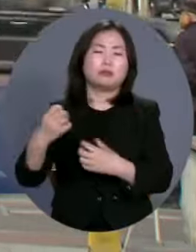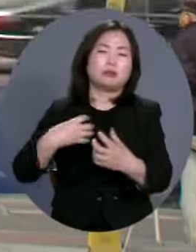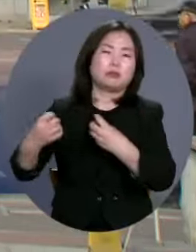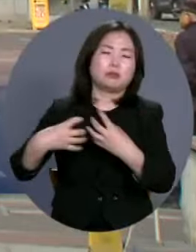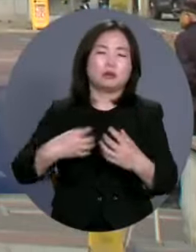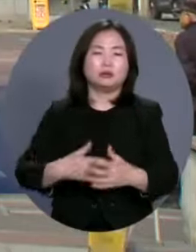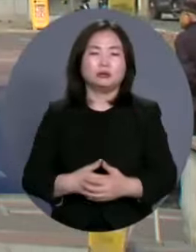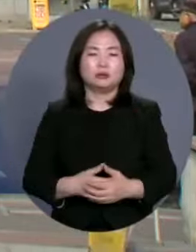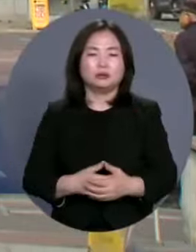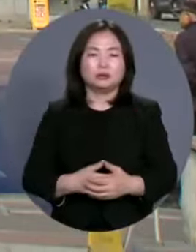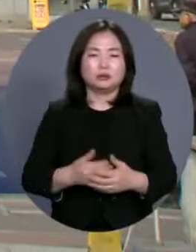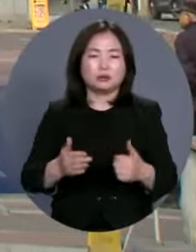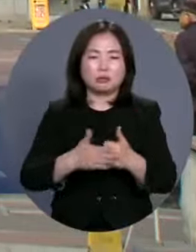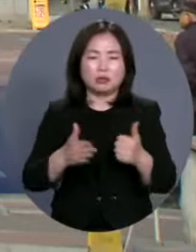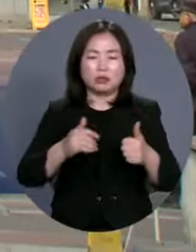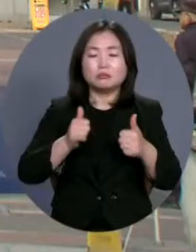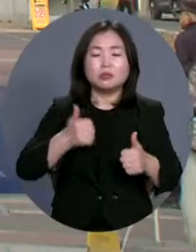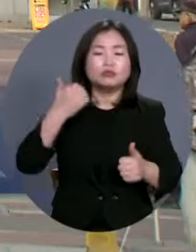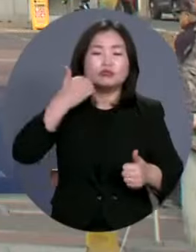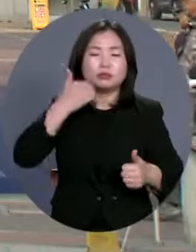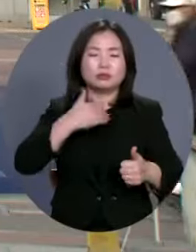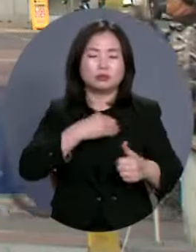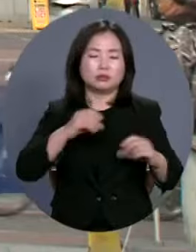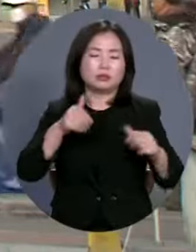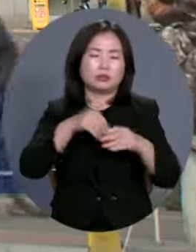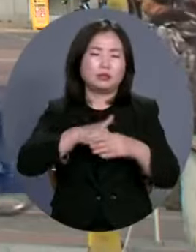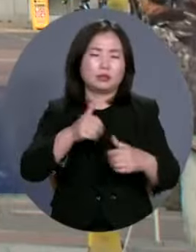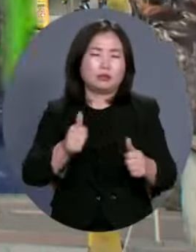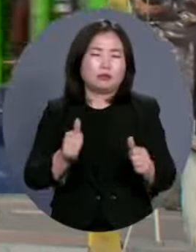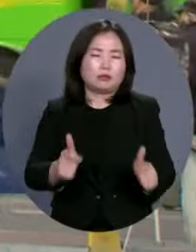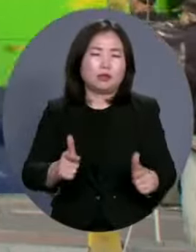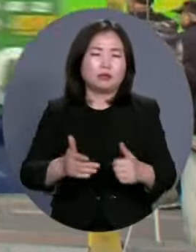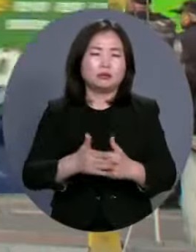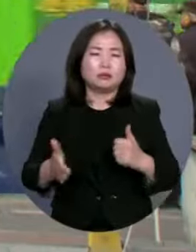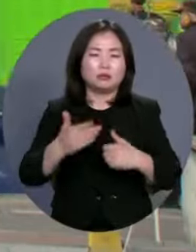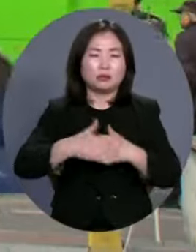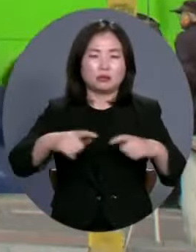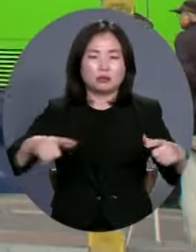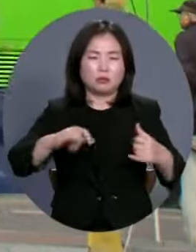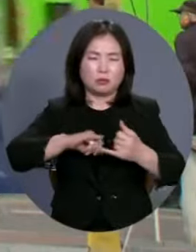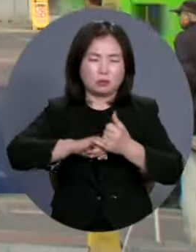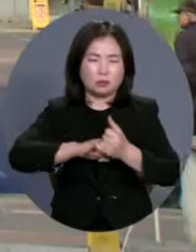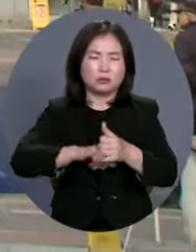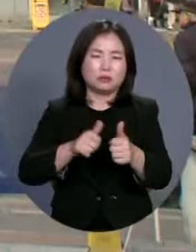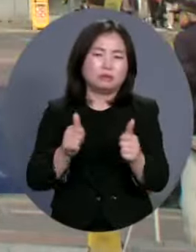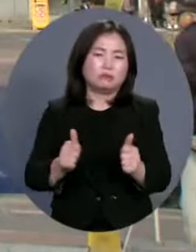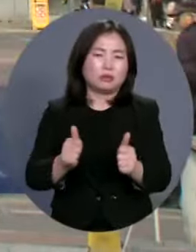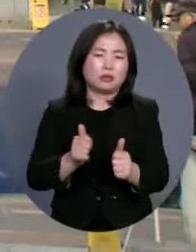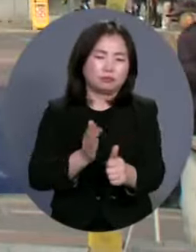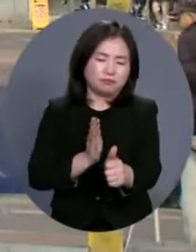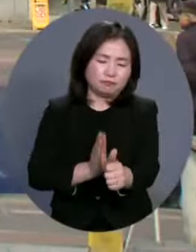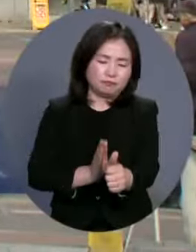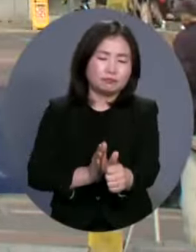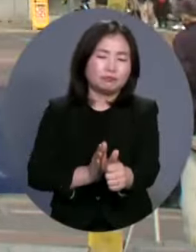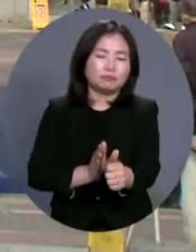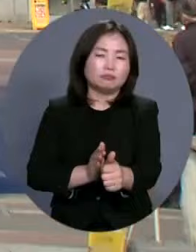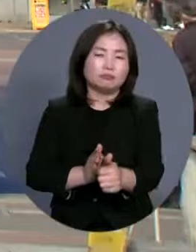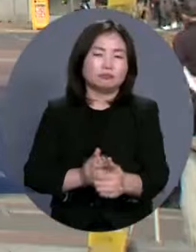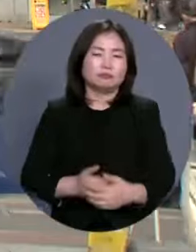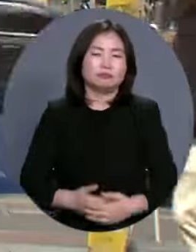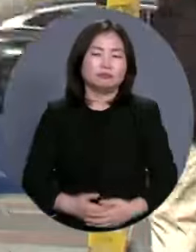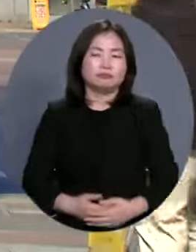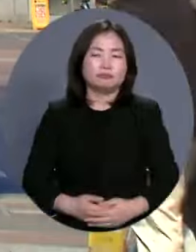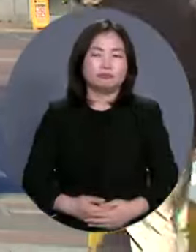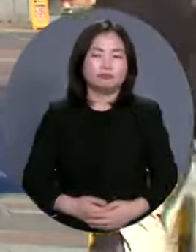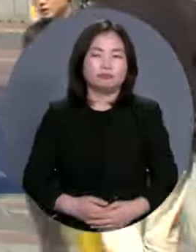그럽니다. 이거에 대한 심판은 이번 총선이라고 생각하고 있기 때문에 우리 대구에서도 반드시 심판해 주실 것을